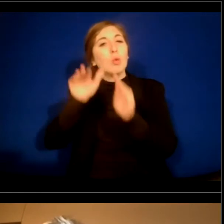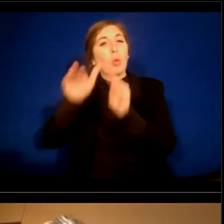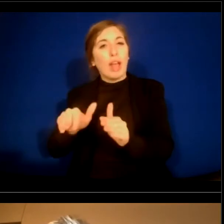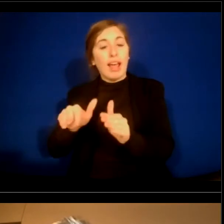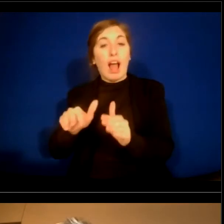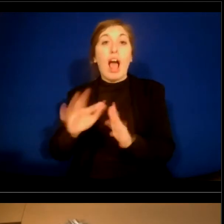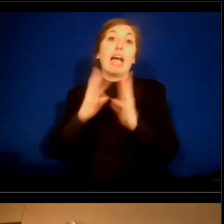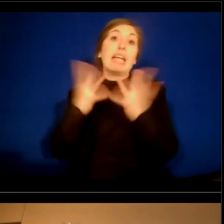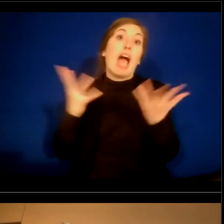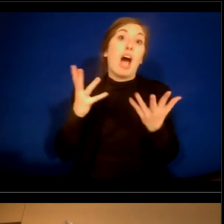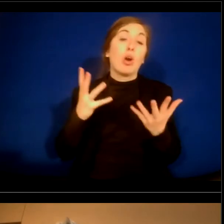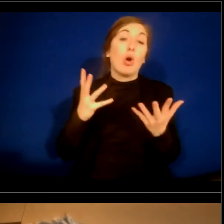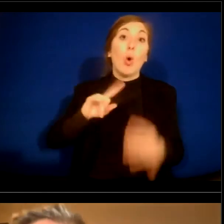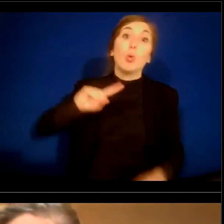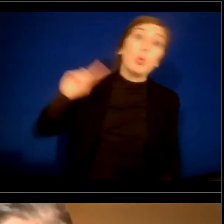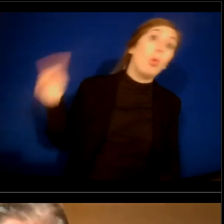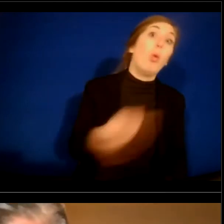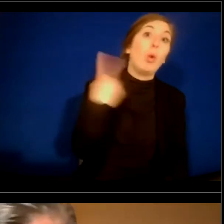però